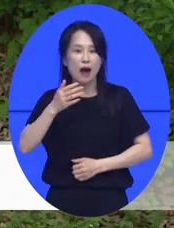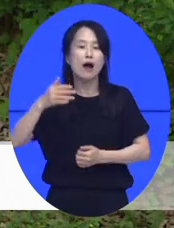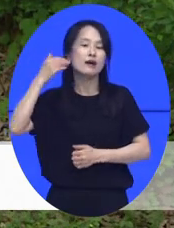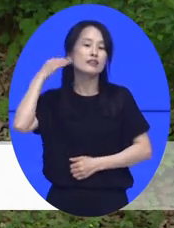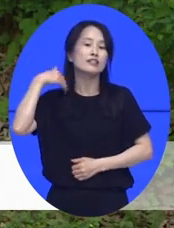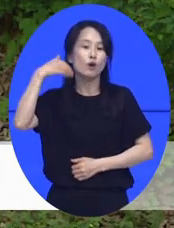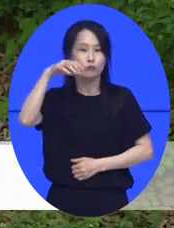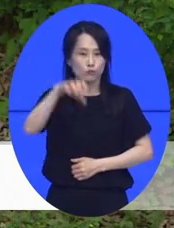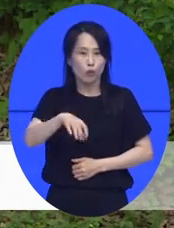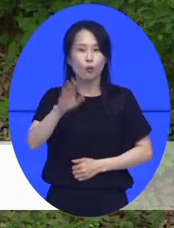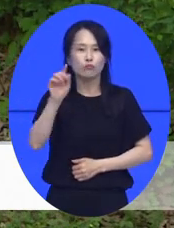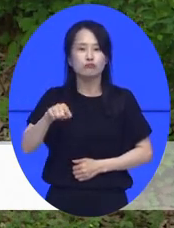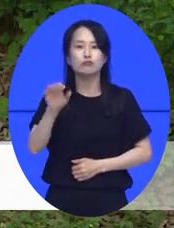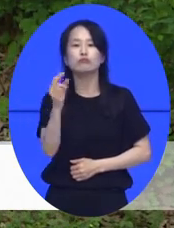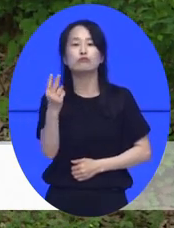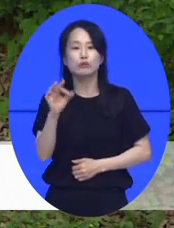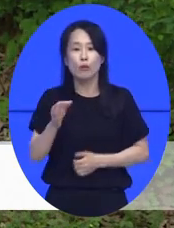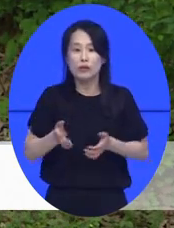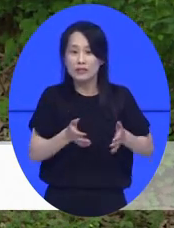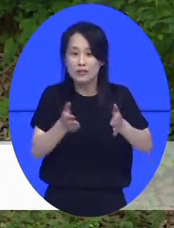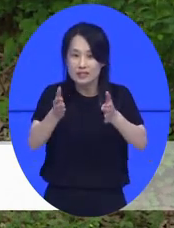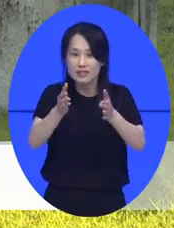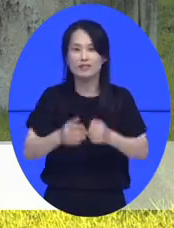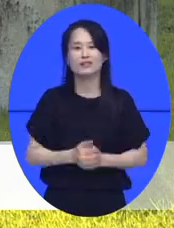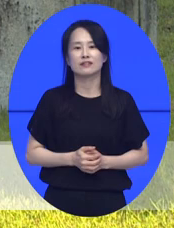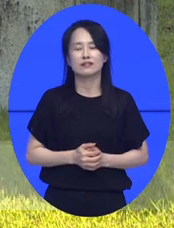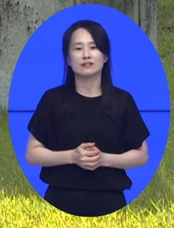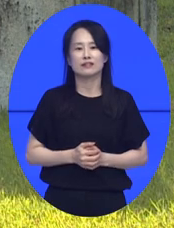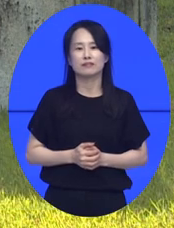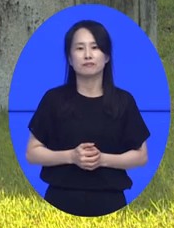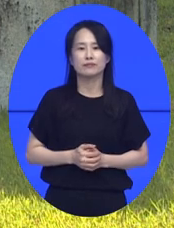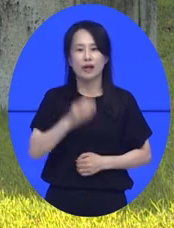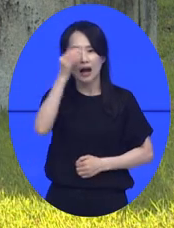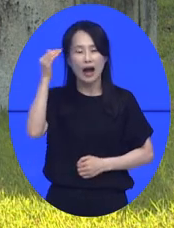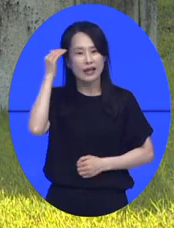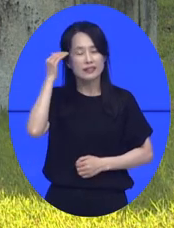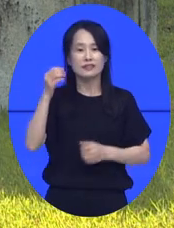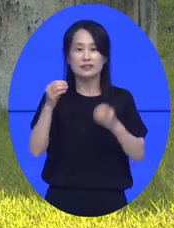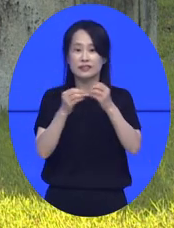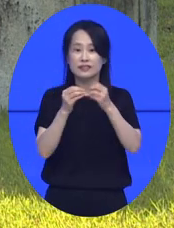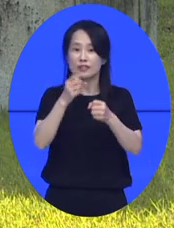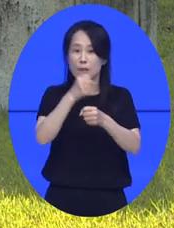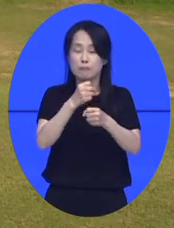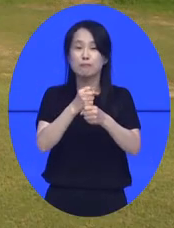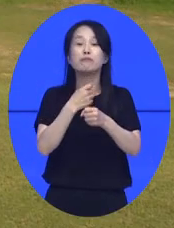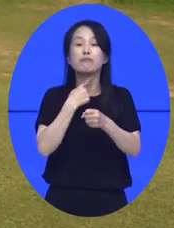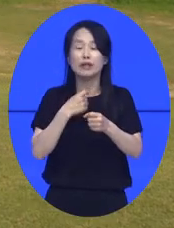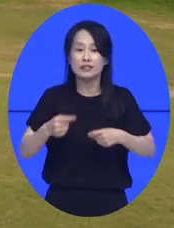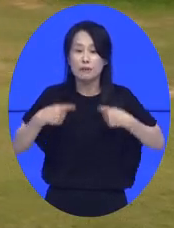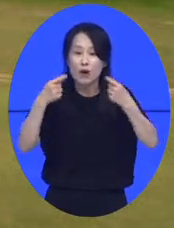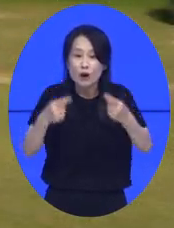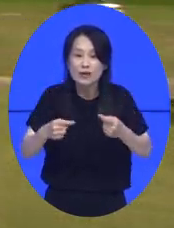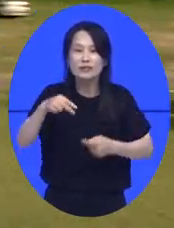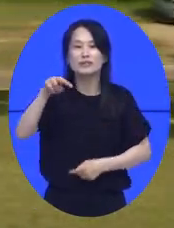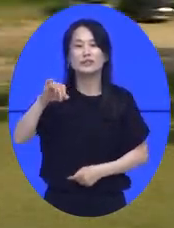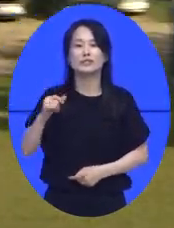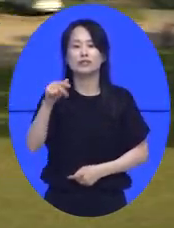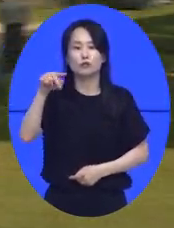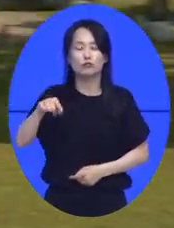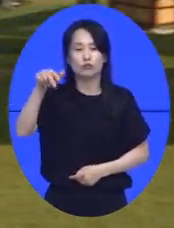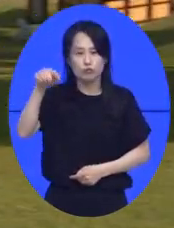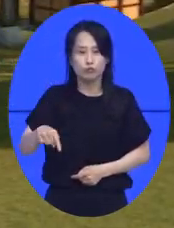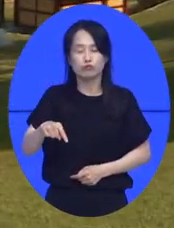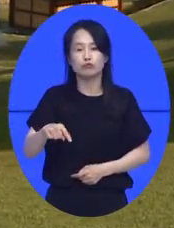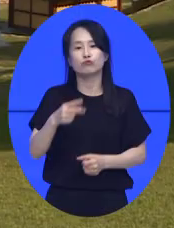의정부시 부용길은 9개의 소품길 중 하나로 한글 창제의 주역 신숙주 선생묘 등 역사적 인물과